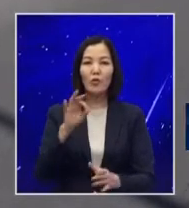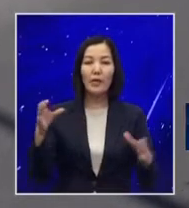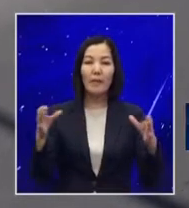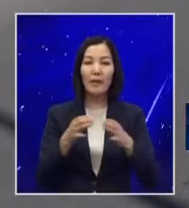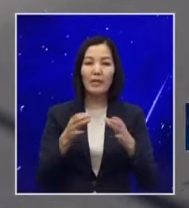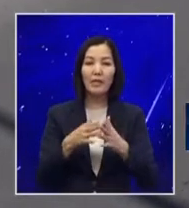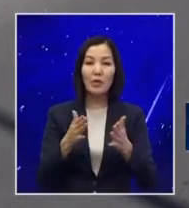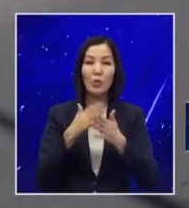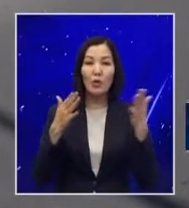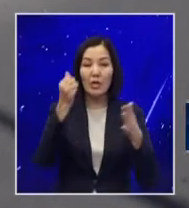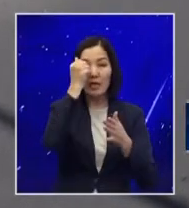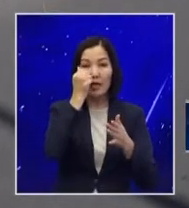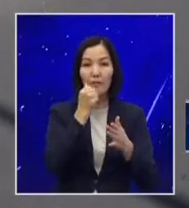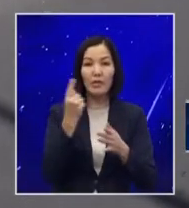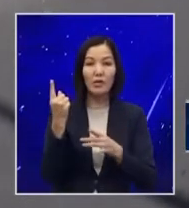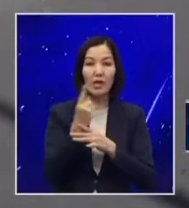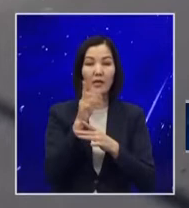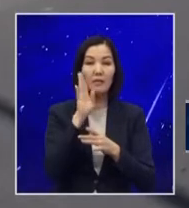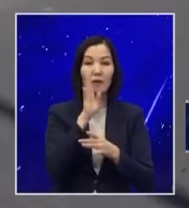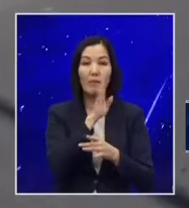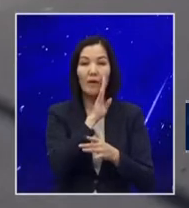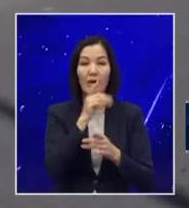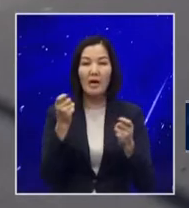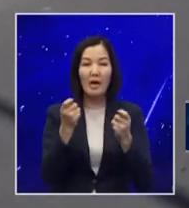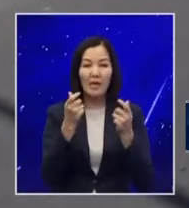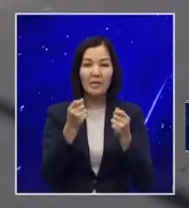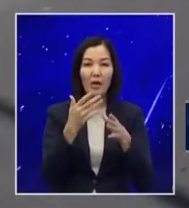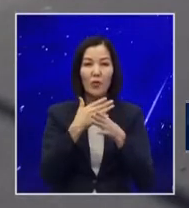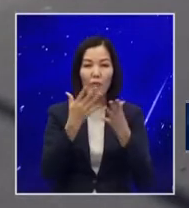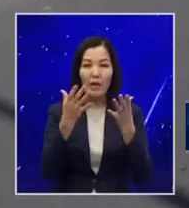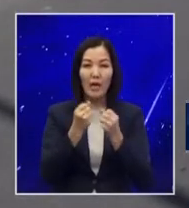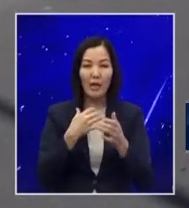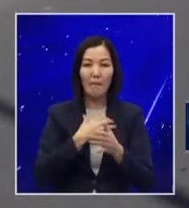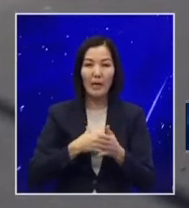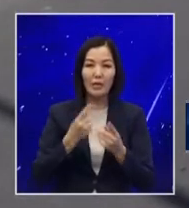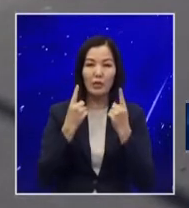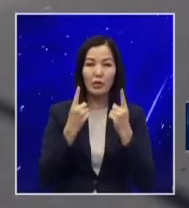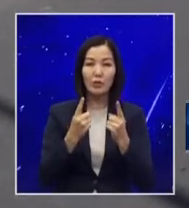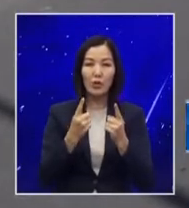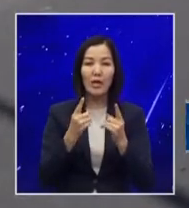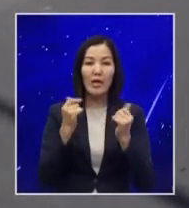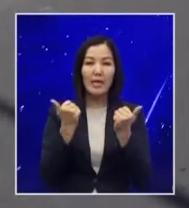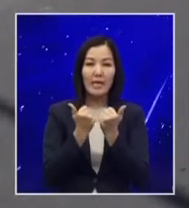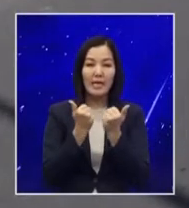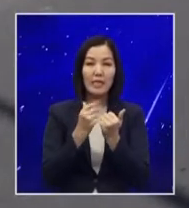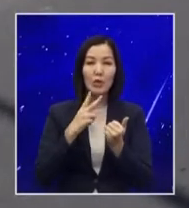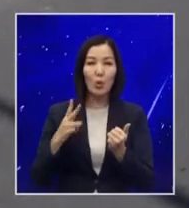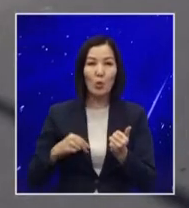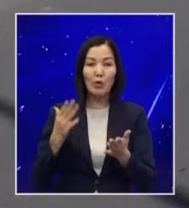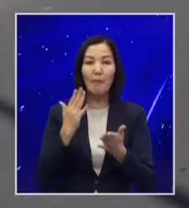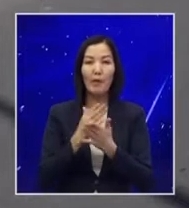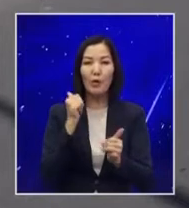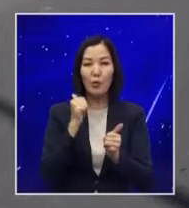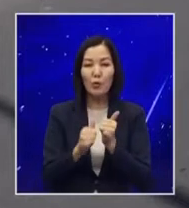өкілдеріне алғыс айтқым келеді. Өзім жалғыз басты ана болғандықтан азғантай болсын, көмектің мен үшін маңызы зор. Кішкентай егіз қыздарым бар. Солардың